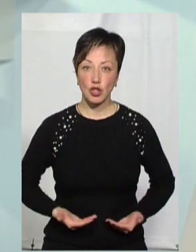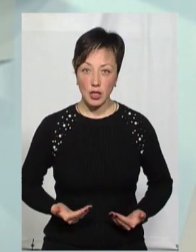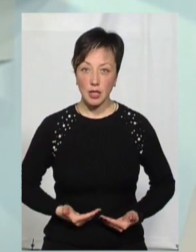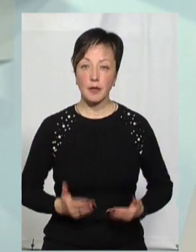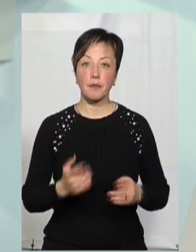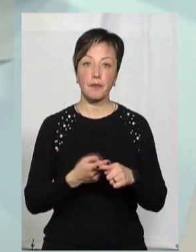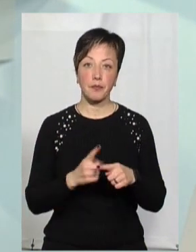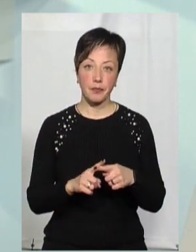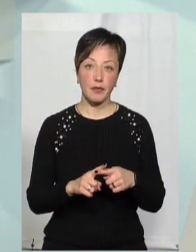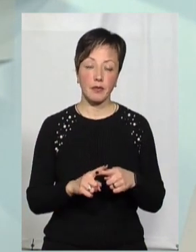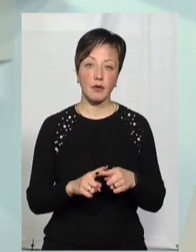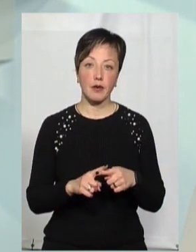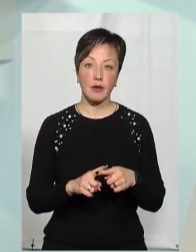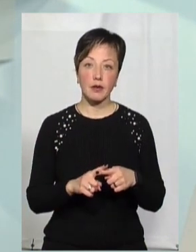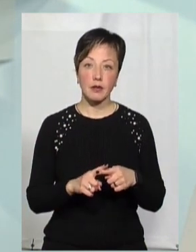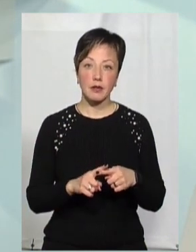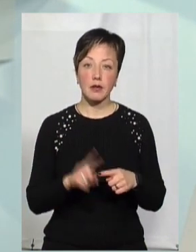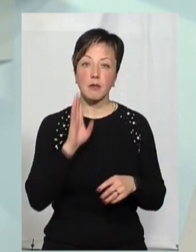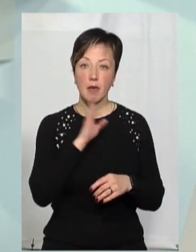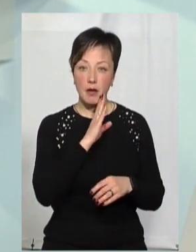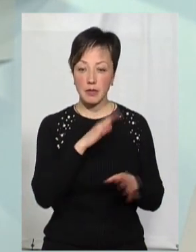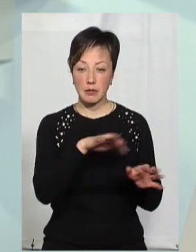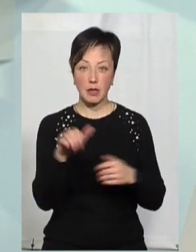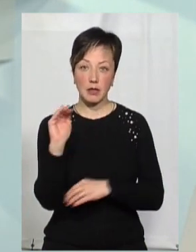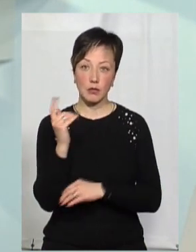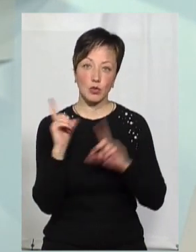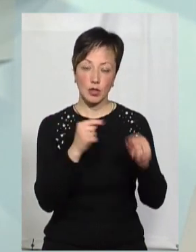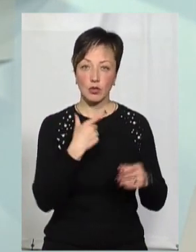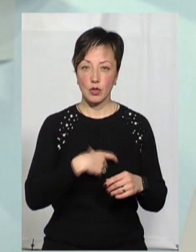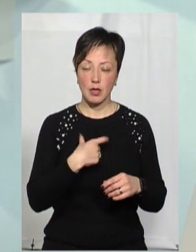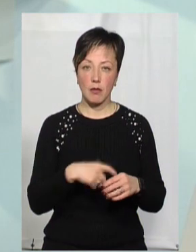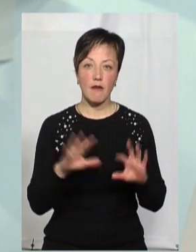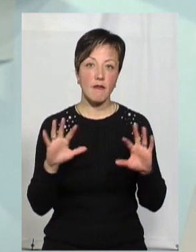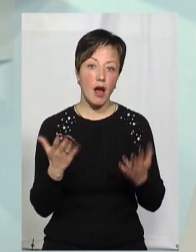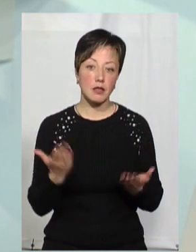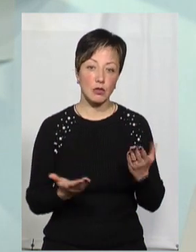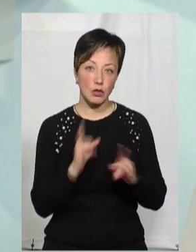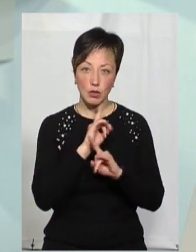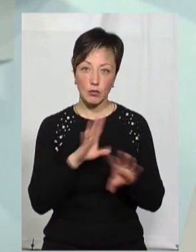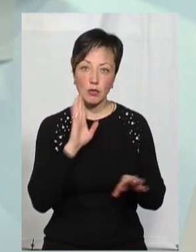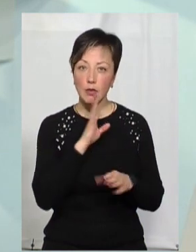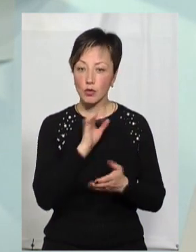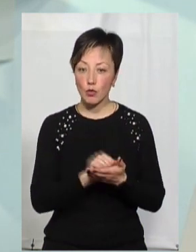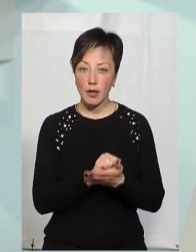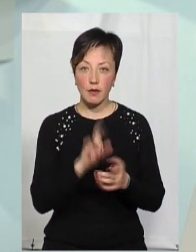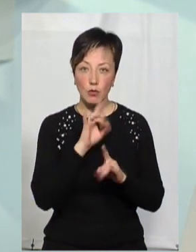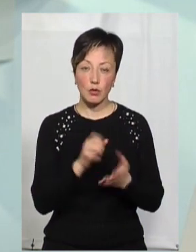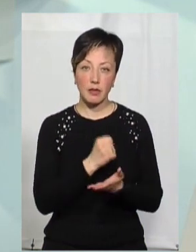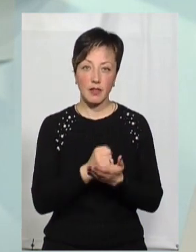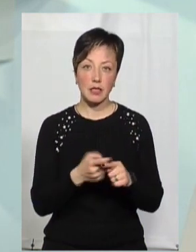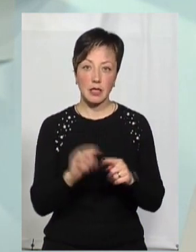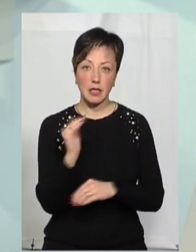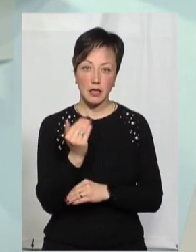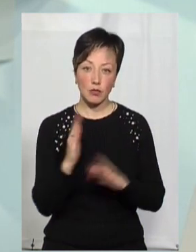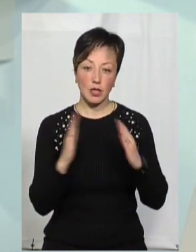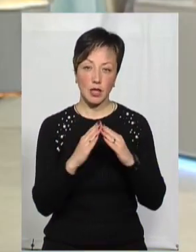нам дадуть акт обстеження, така мама забере цю дитину і поїде до себе в Берегово. В разі, якщо не буде маминих документів і не буде підтвердження, ця дитина